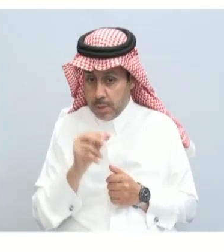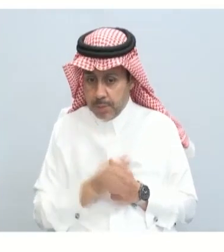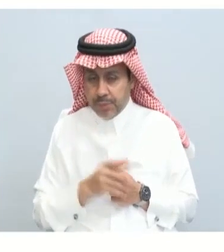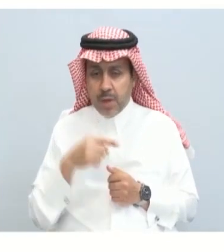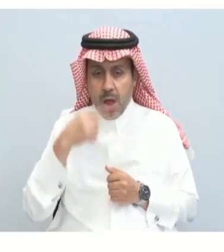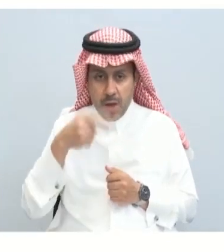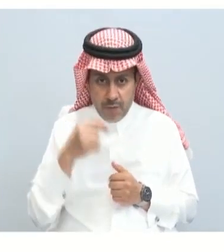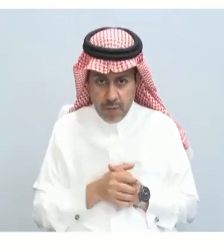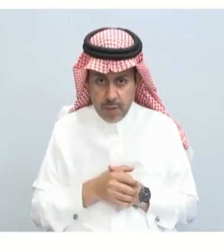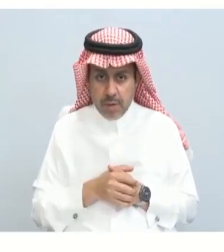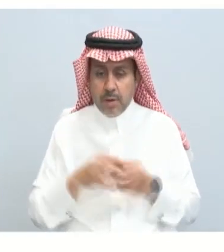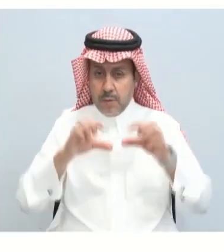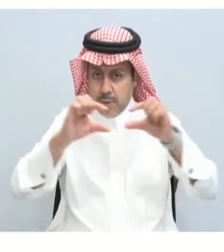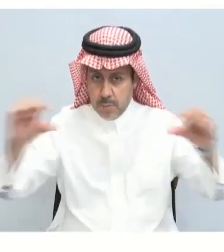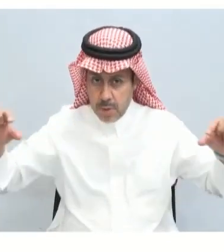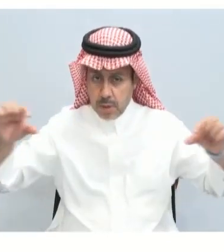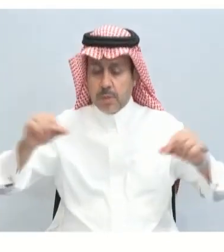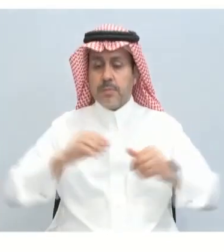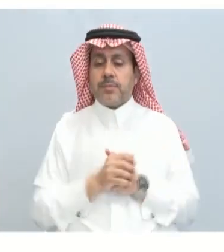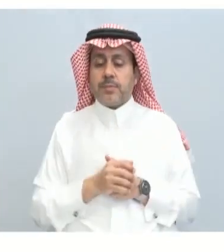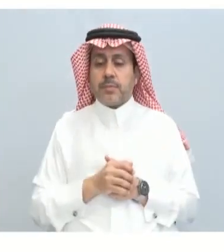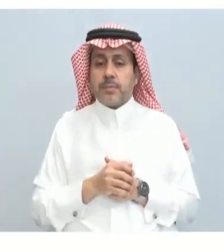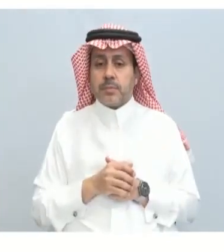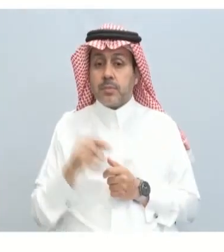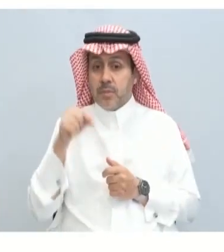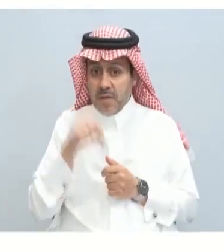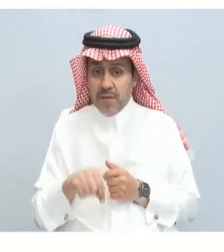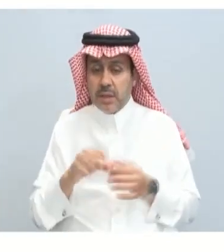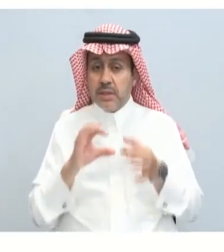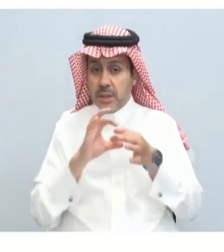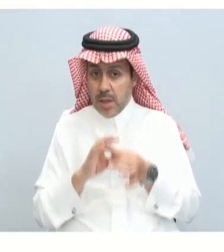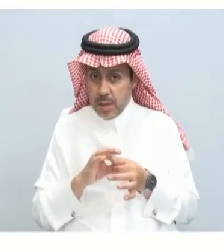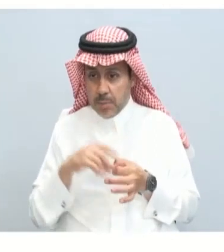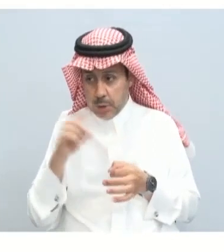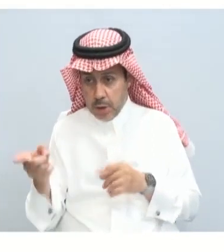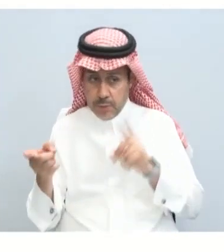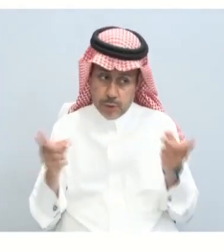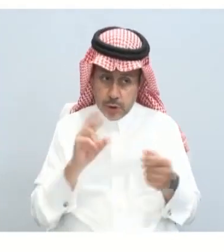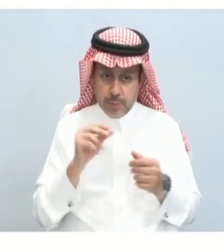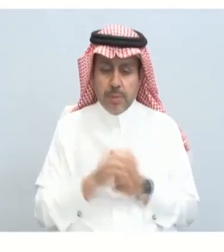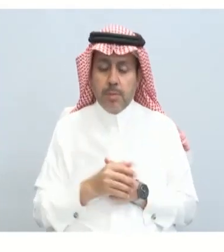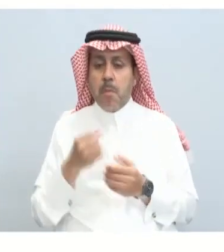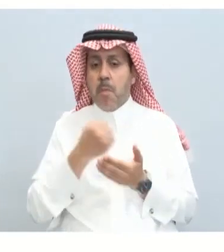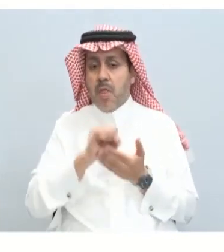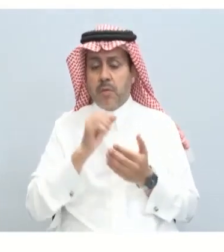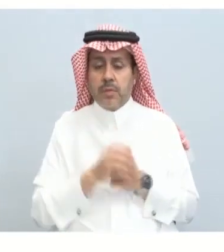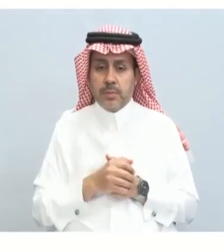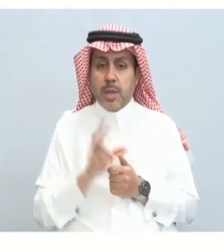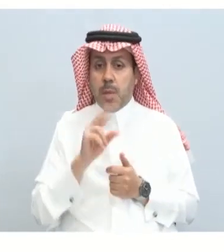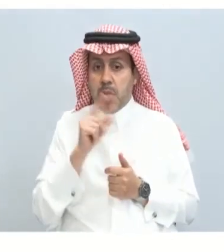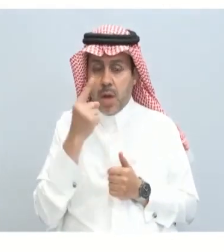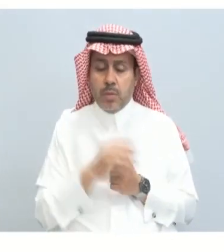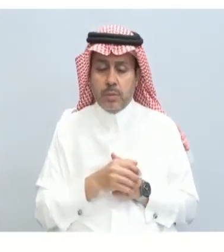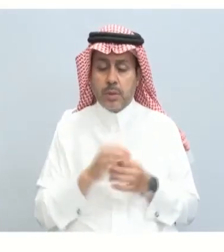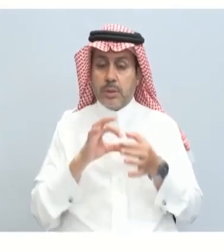قليله لفظيه لانها لفظ في العباره نفسها والقليل اللفظيه ان وجدت تتعلق بطرف التشبيه المحذوف وانظر الى المثال الاول تجد ان